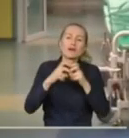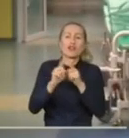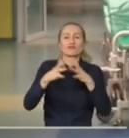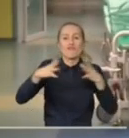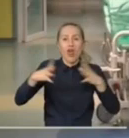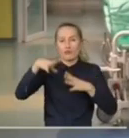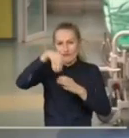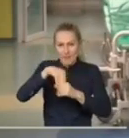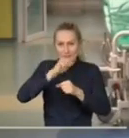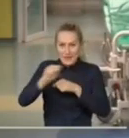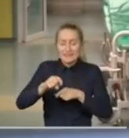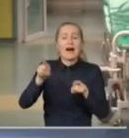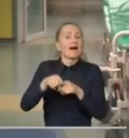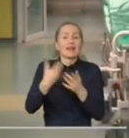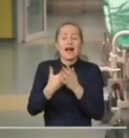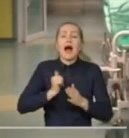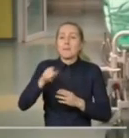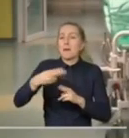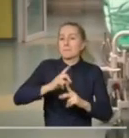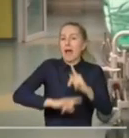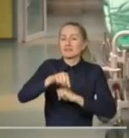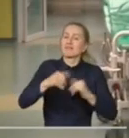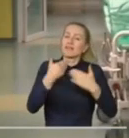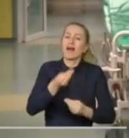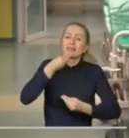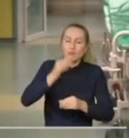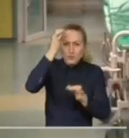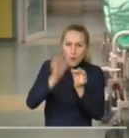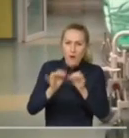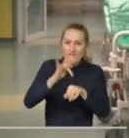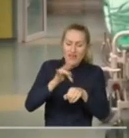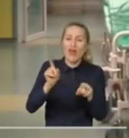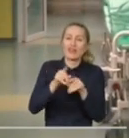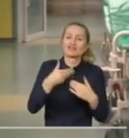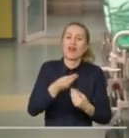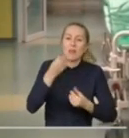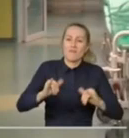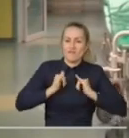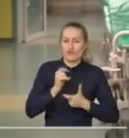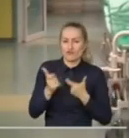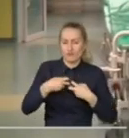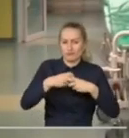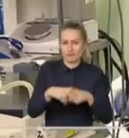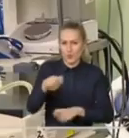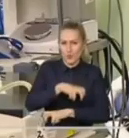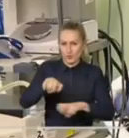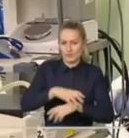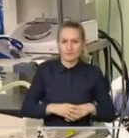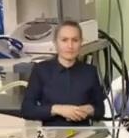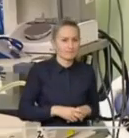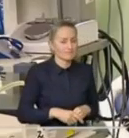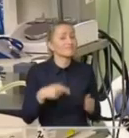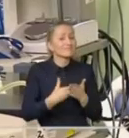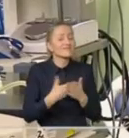protezy. Właśnie po to, żeby pacjent miał najlepszy efekt, największą dokładność i najlepsze funkcjonalne efekty takiej protezoplastyki. Oznacza to